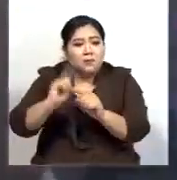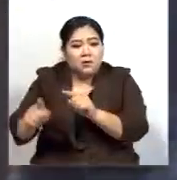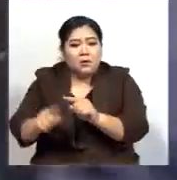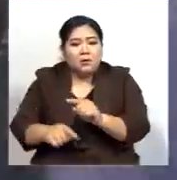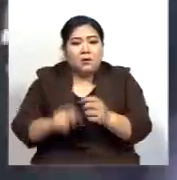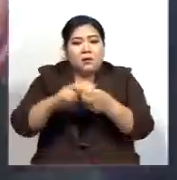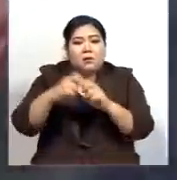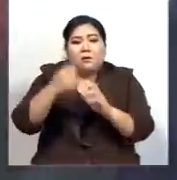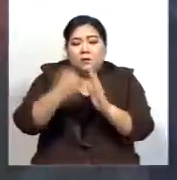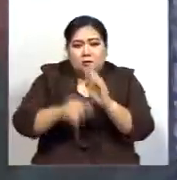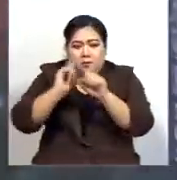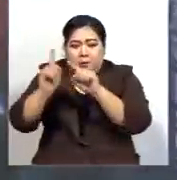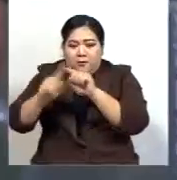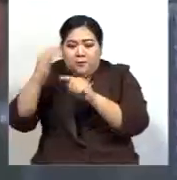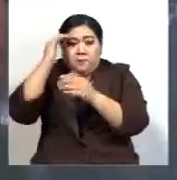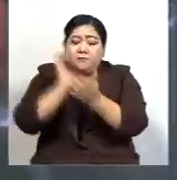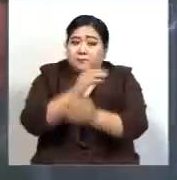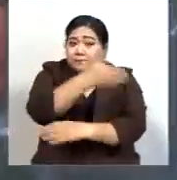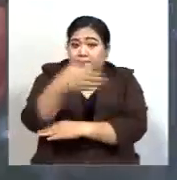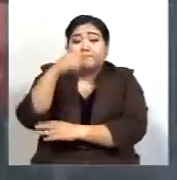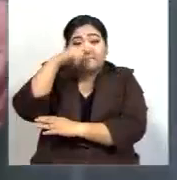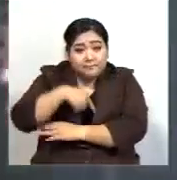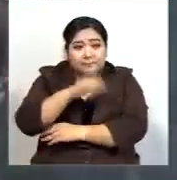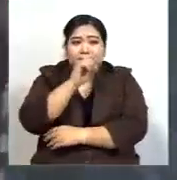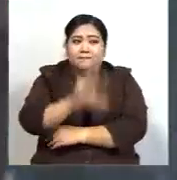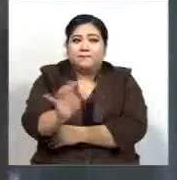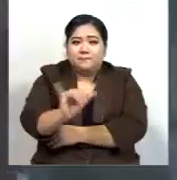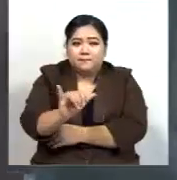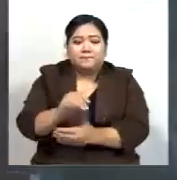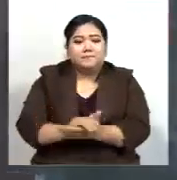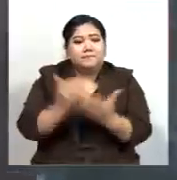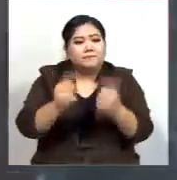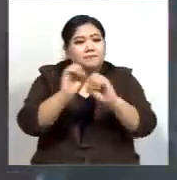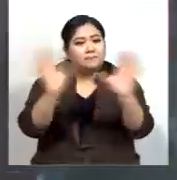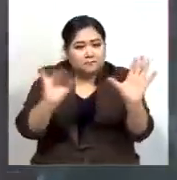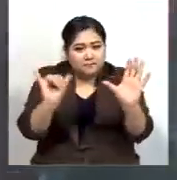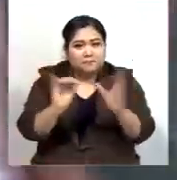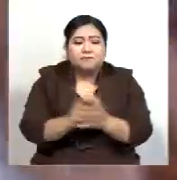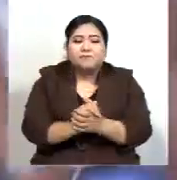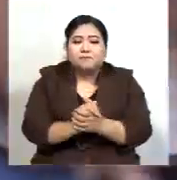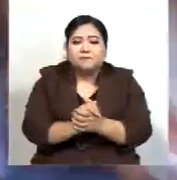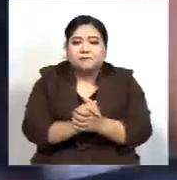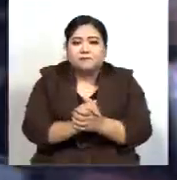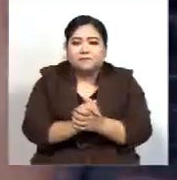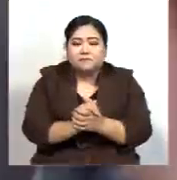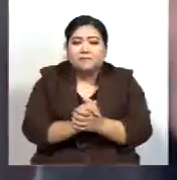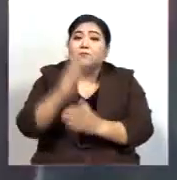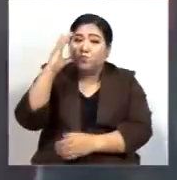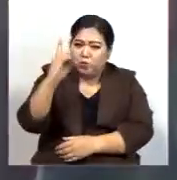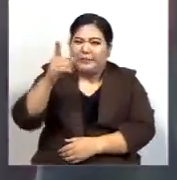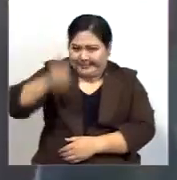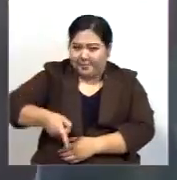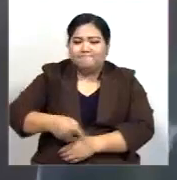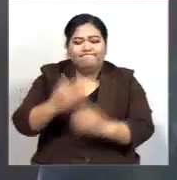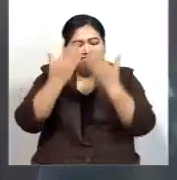รายละเอียดเกี่ยวกับคดีนะคะทางผู้บัญชาการตำรวจแห่งชาติยังไม่ได้บอกความชัดเจนหรือว่ารายละเอียดมากน้อยแค่ไหนนะคะแต่ว่าพรุ่งนี้แน่นอน